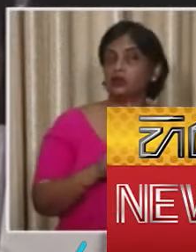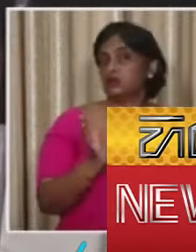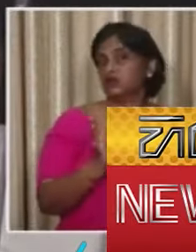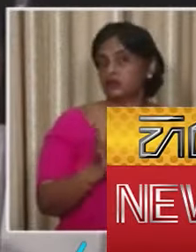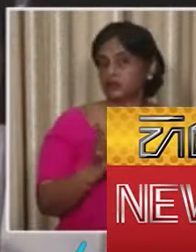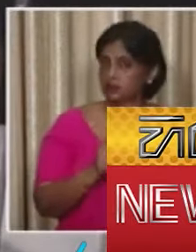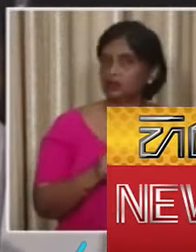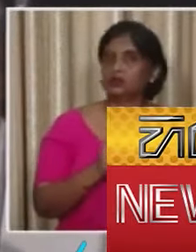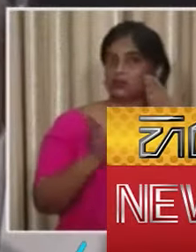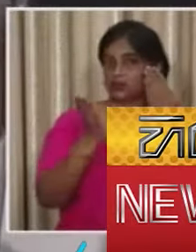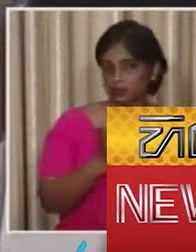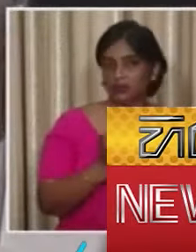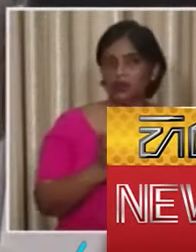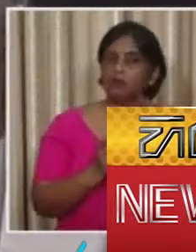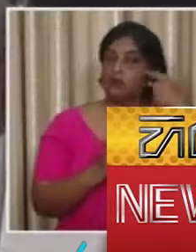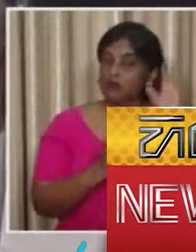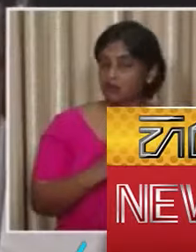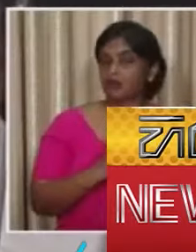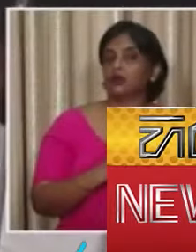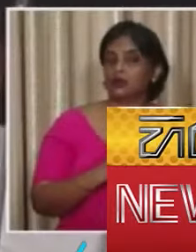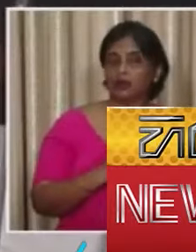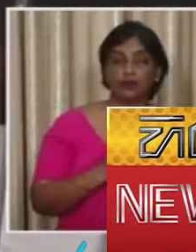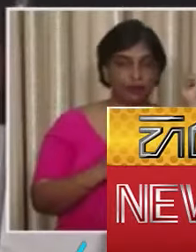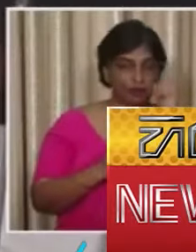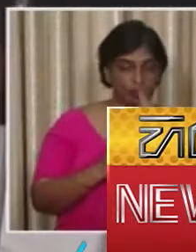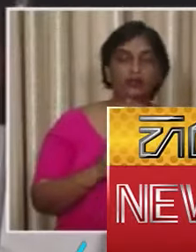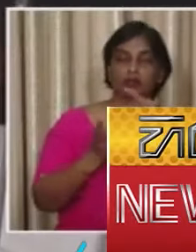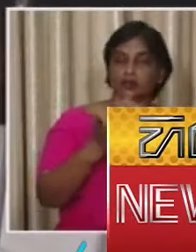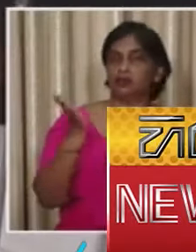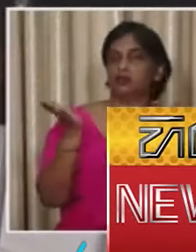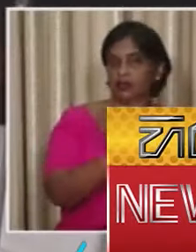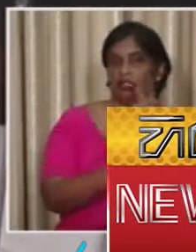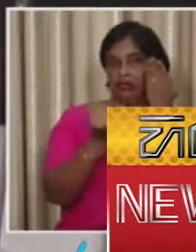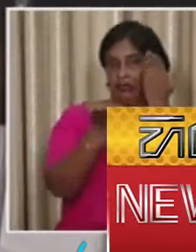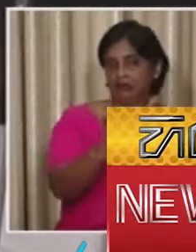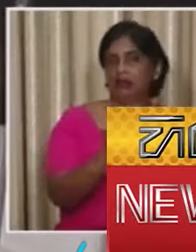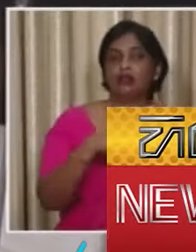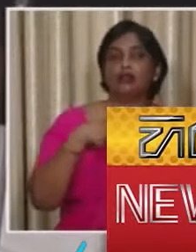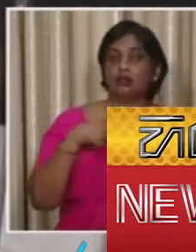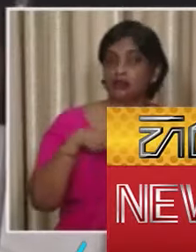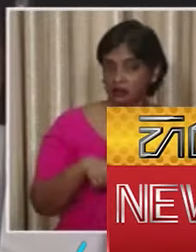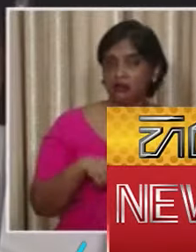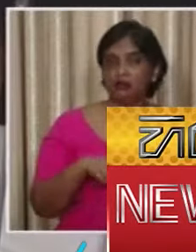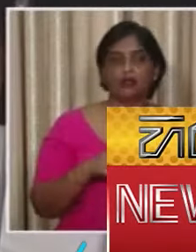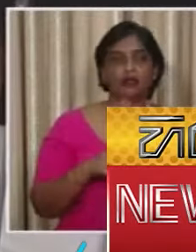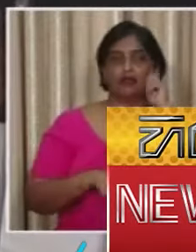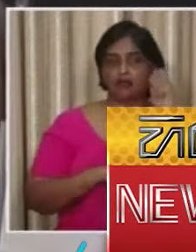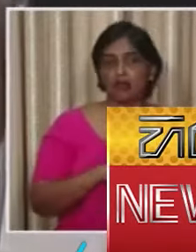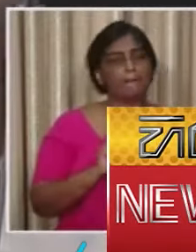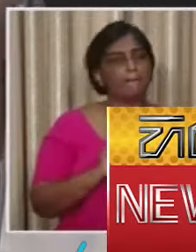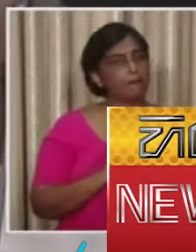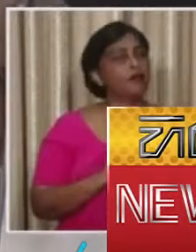සභාවට ඉදිරිපත් කරනවා. බලාපොරොත්තු වුණේ පළවෙනි ගිවිසුම් දෙක විතරක් ඉදිරිපත් කරන්න. දැන් අපි බැඳුම්කරුවන්